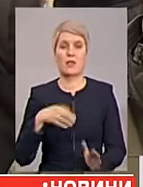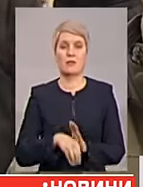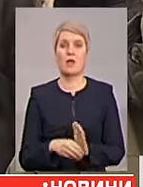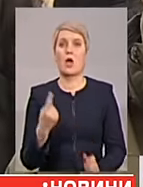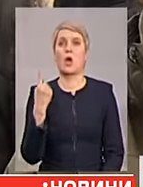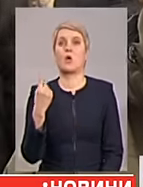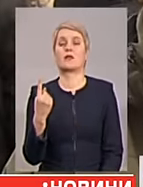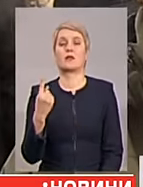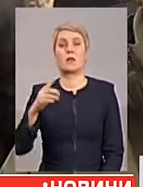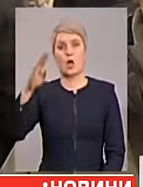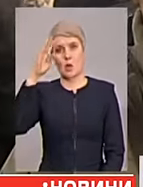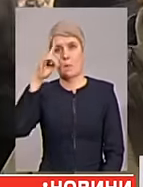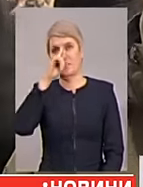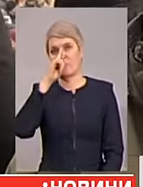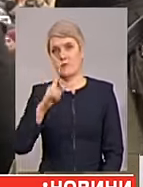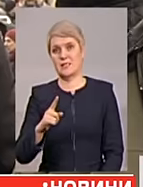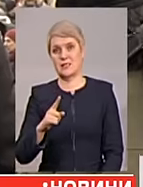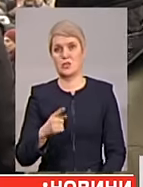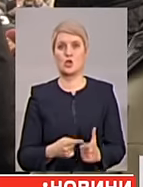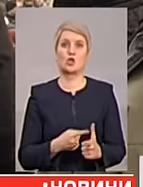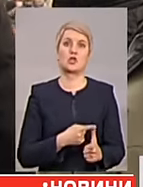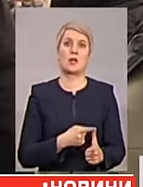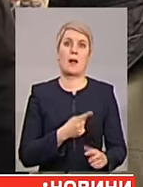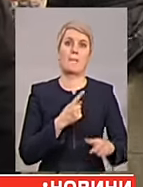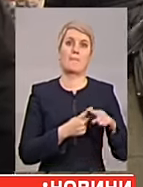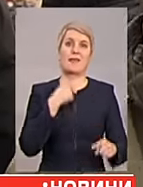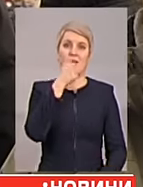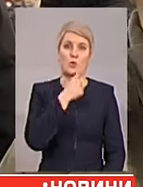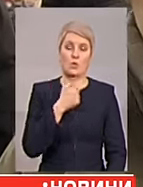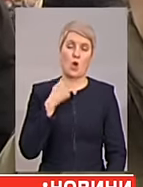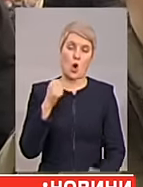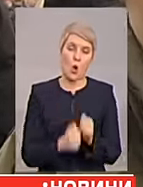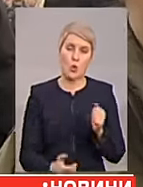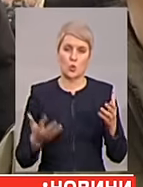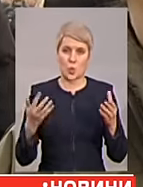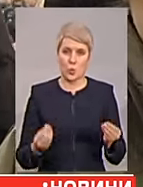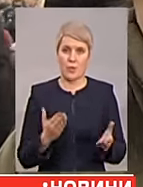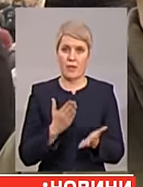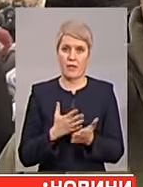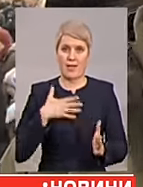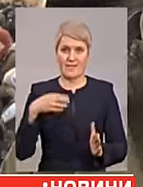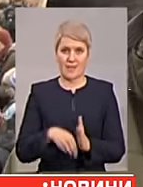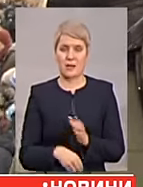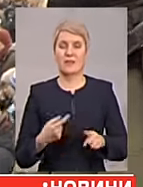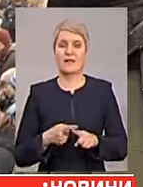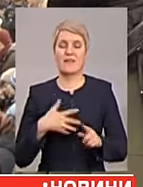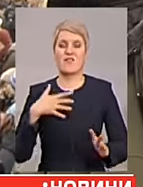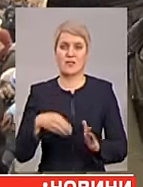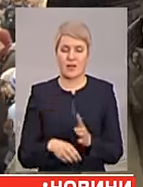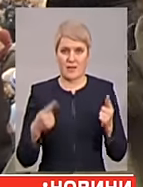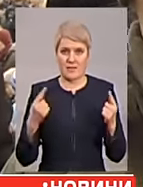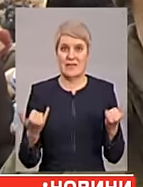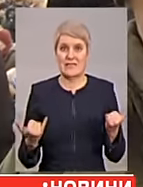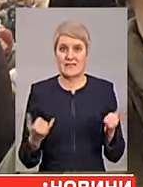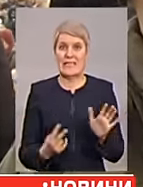один хлопець в місяць чи там півроку а у нас кожного дня є втрати і ці втрати досить великі сьогодні